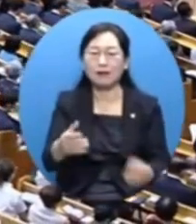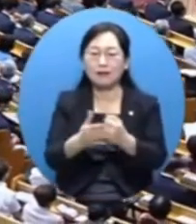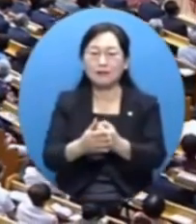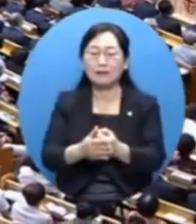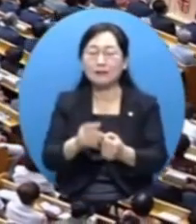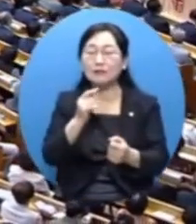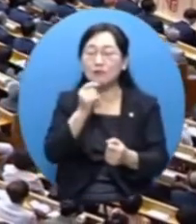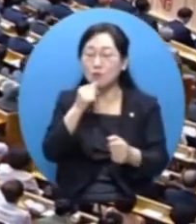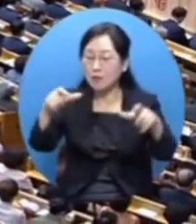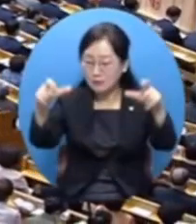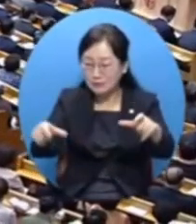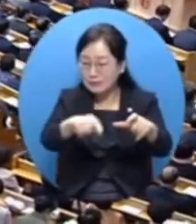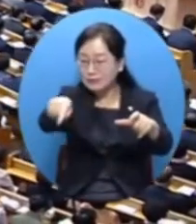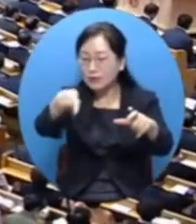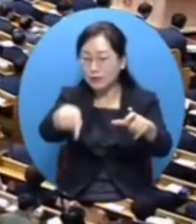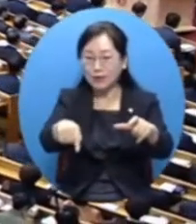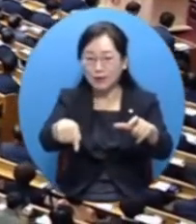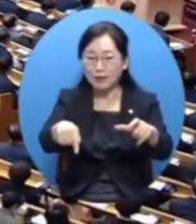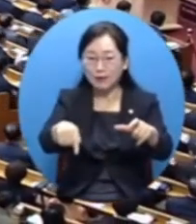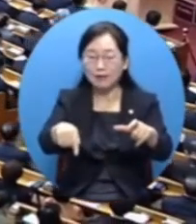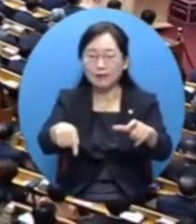작은 지역에서 같이다